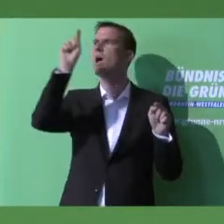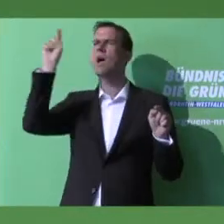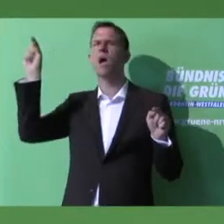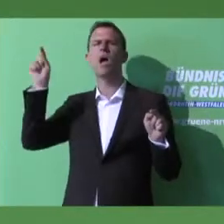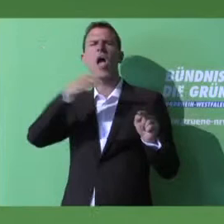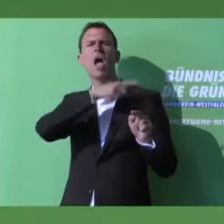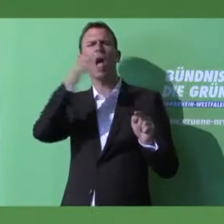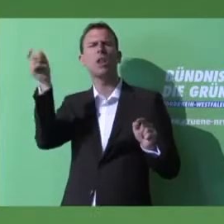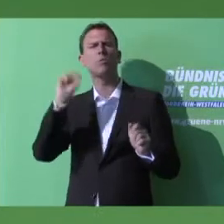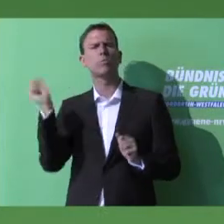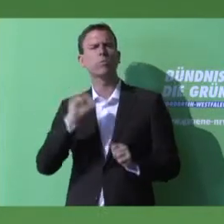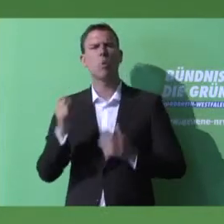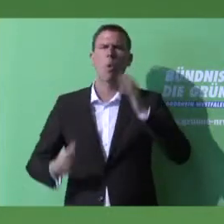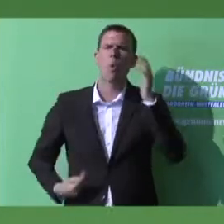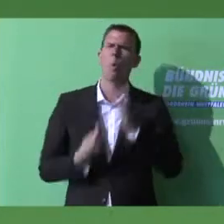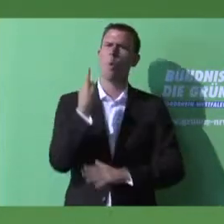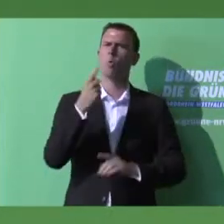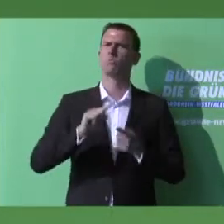Schulden haben?